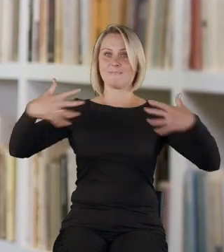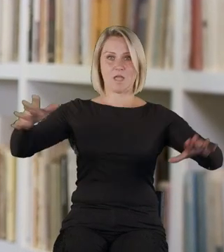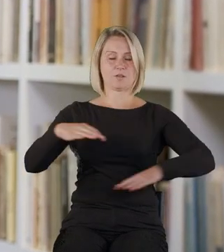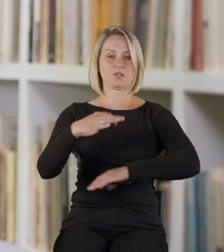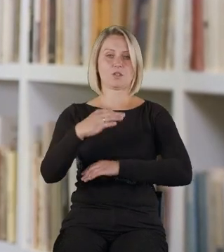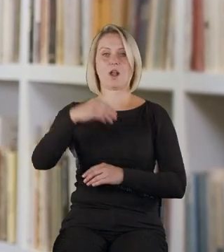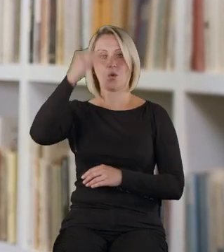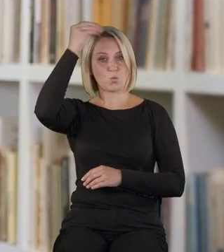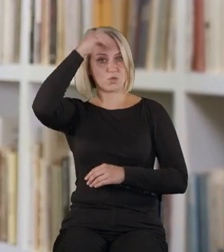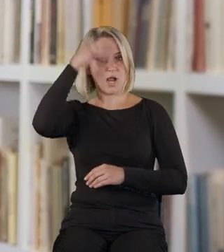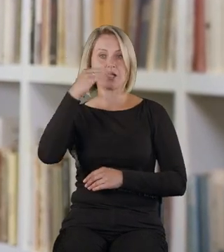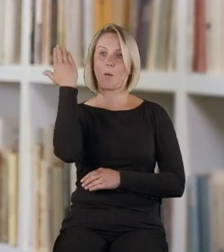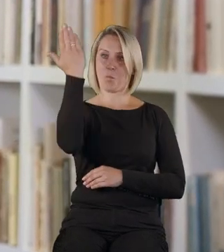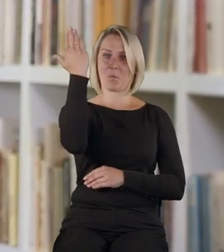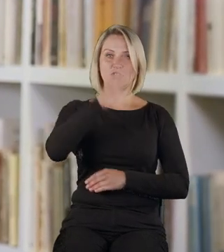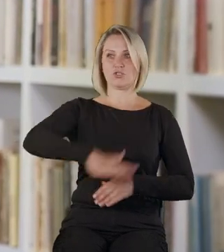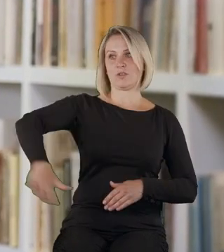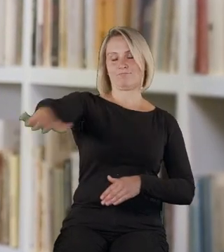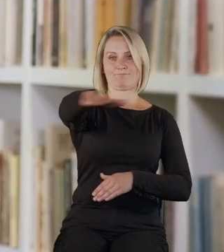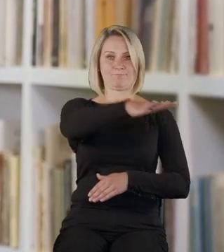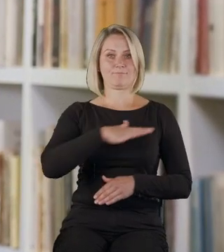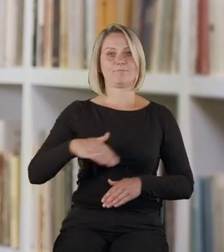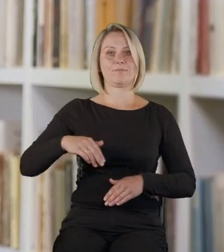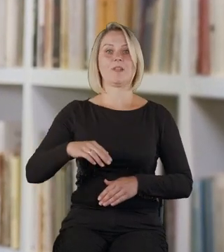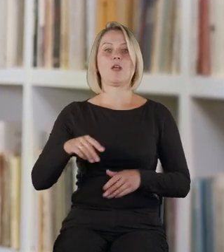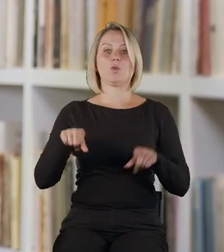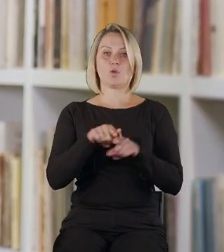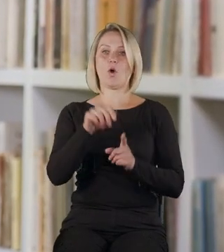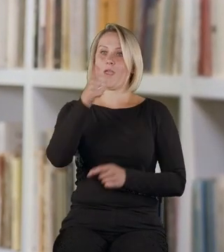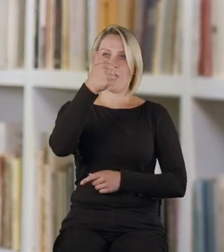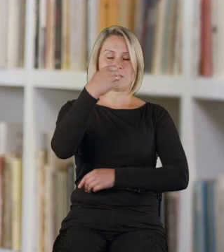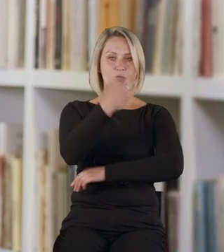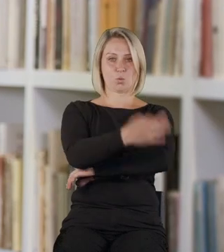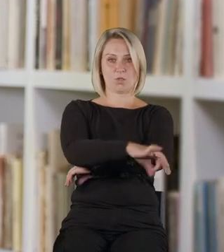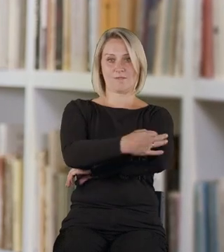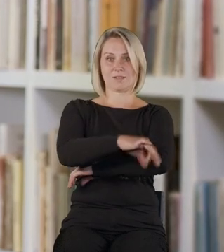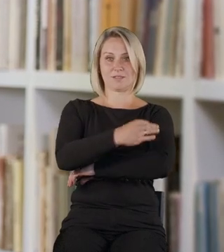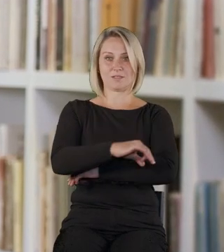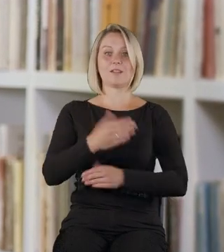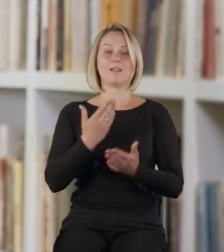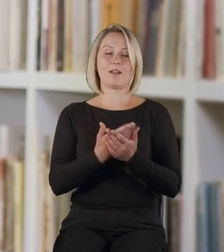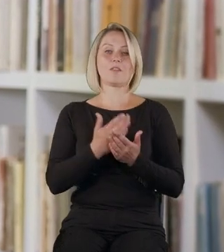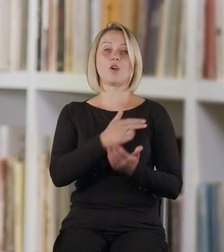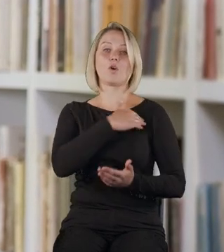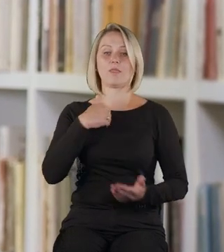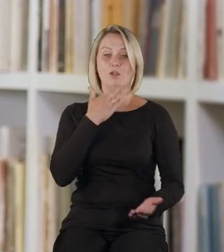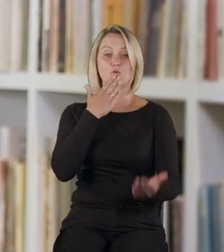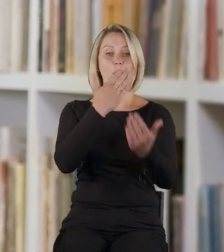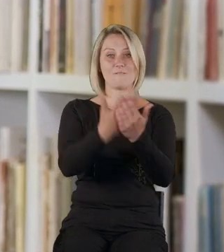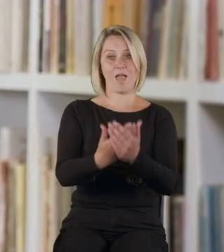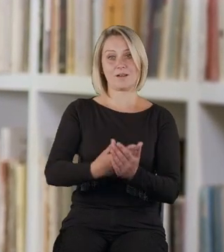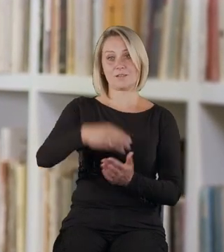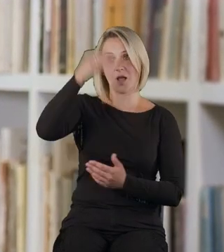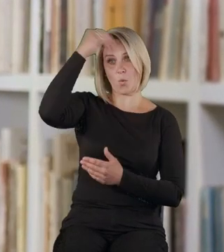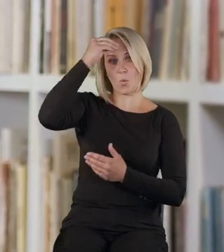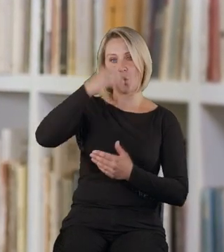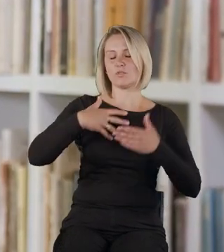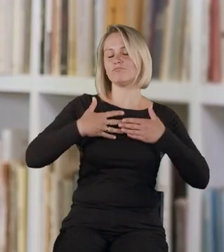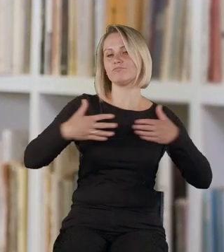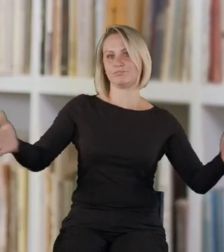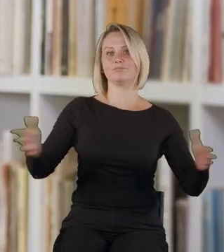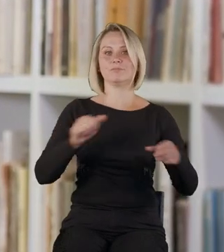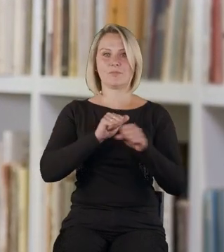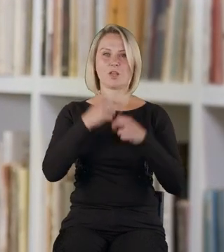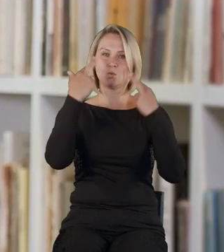uczelnią publiczną w regionie, jesteśmy jedynym uniwersytetem, a przez to i nasza oferta kształcenia jest najbardziej szeroka i